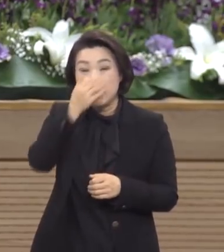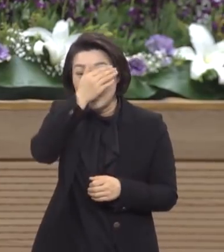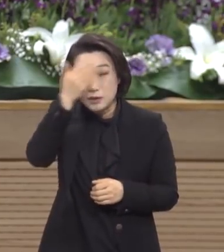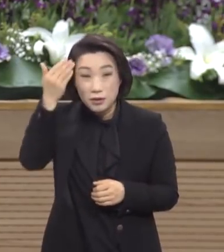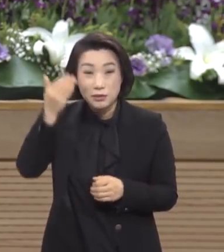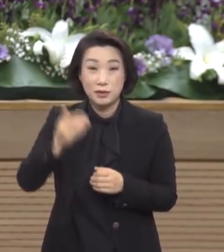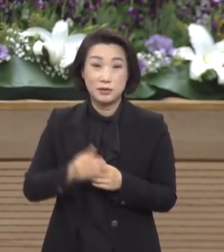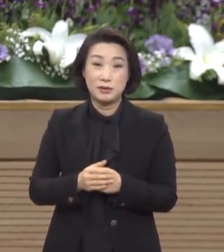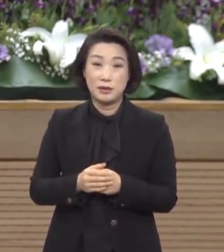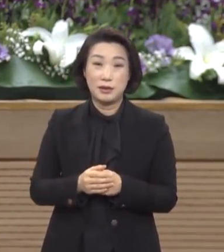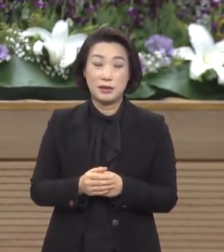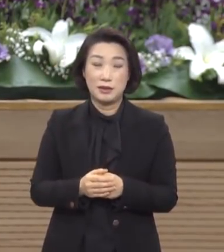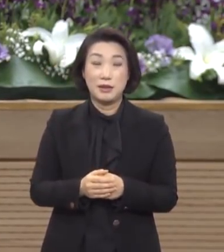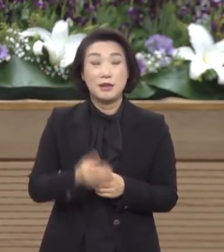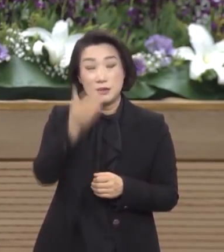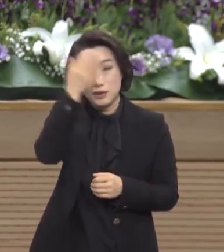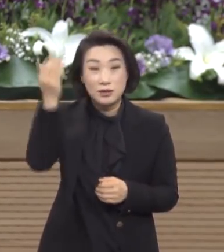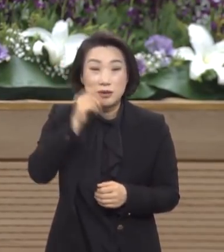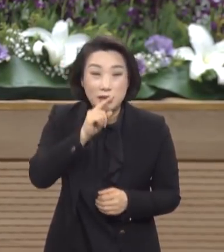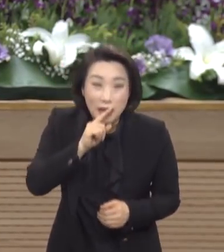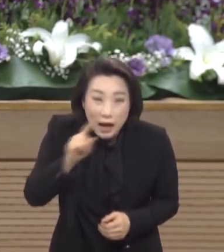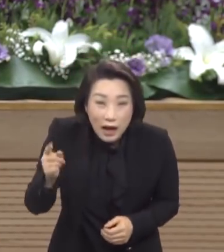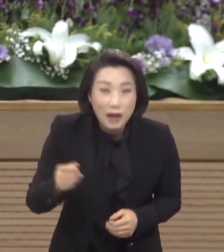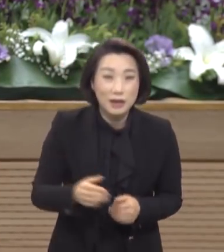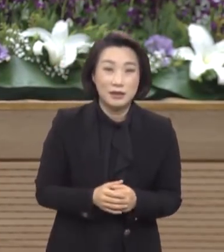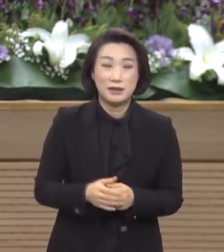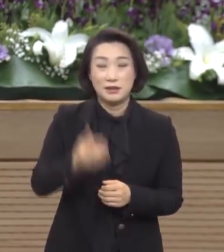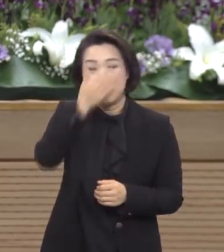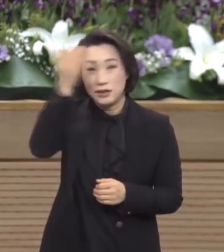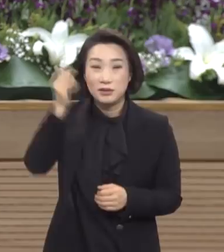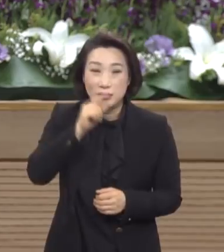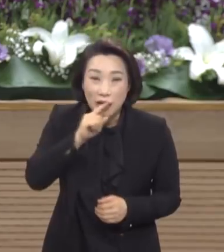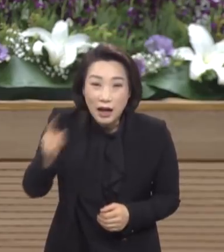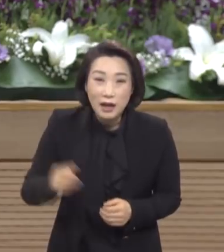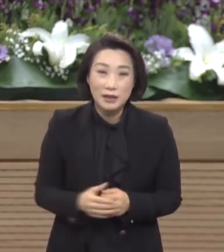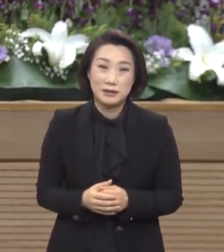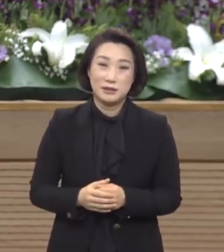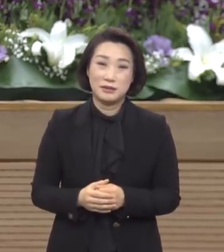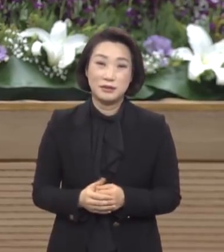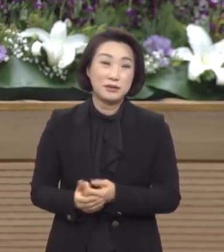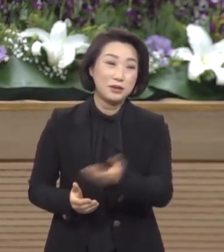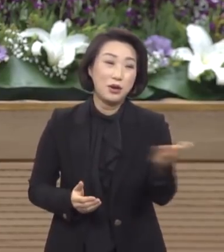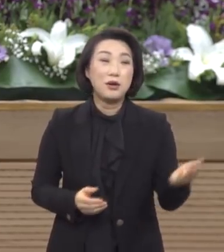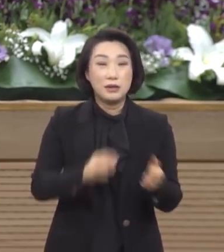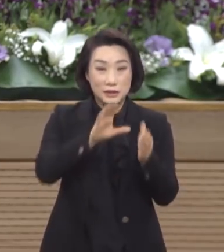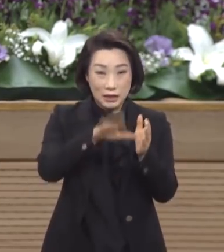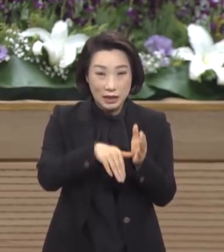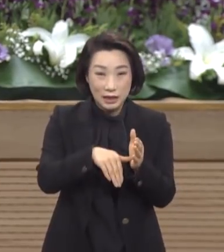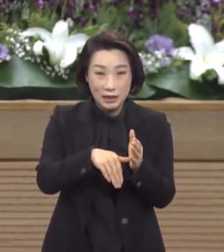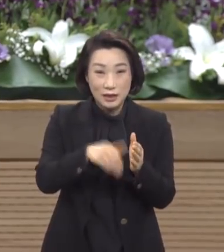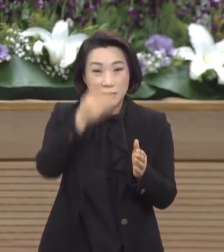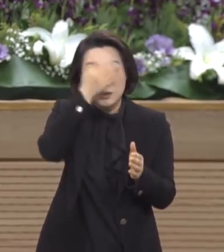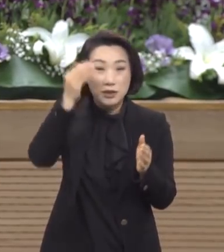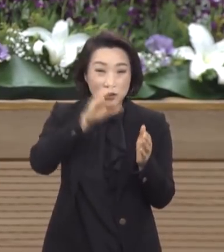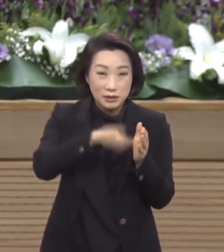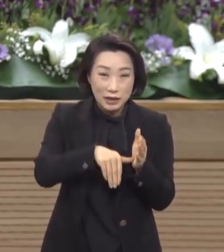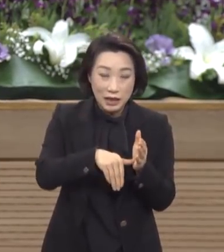청년들에게, 청년들아, 청년들아, 너희 때에